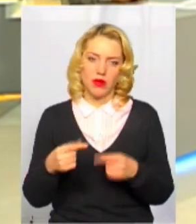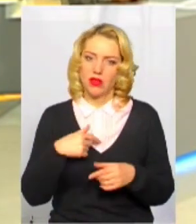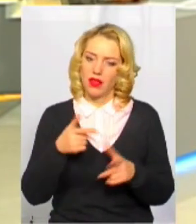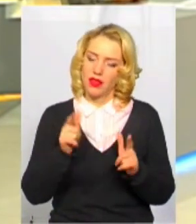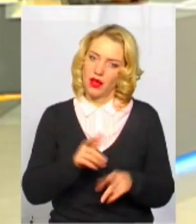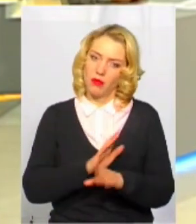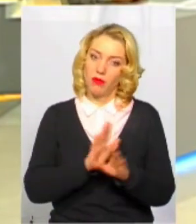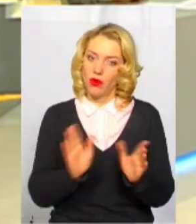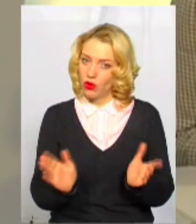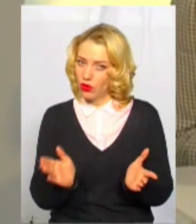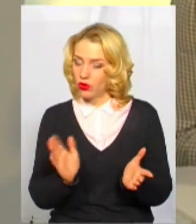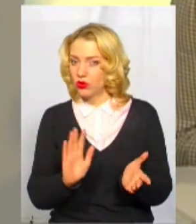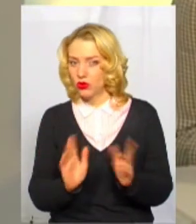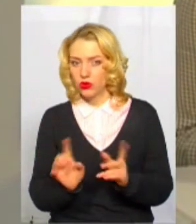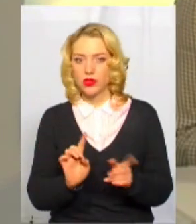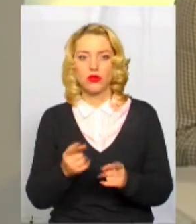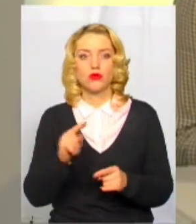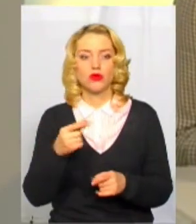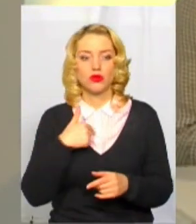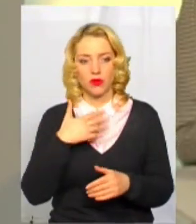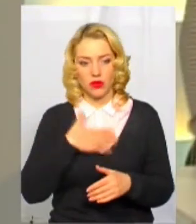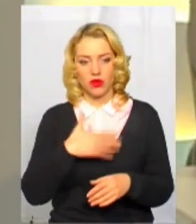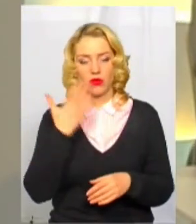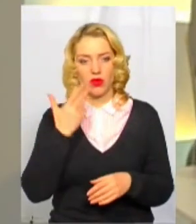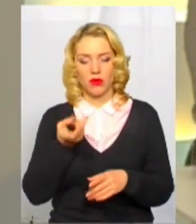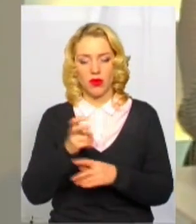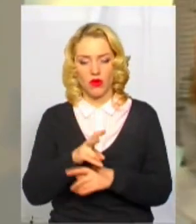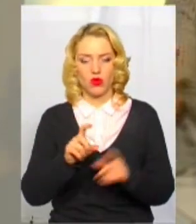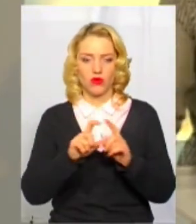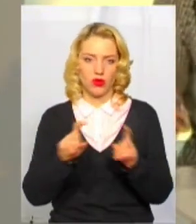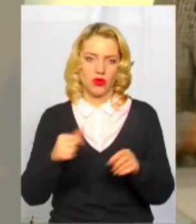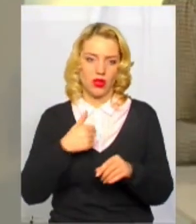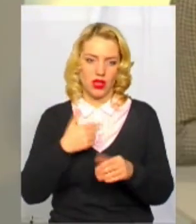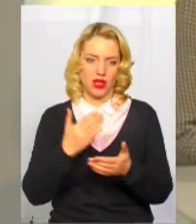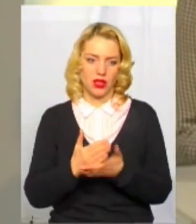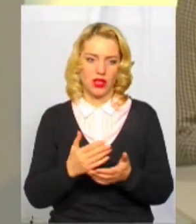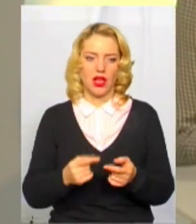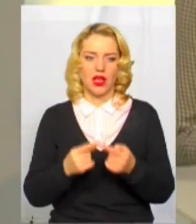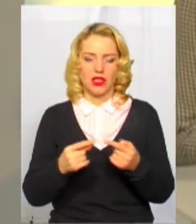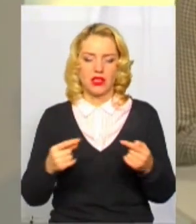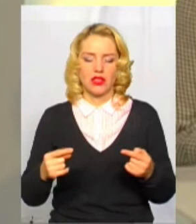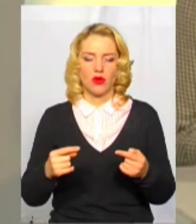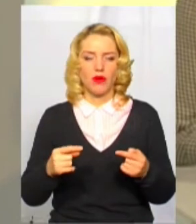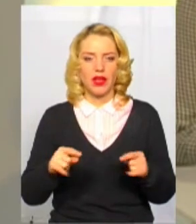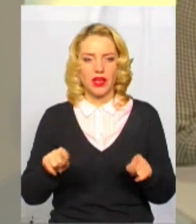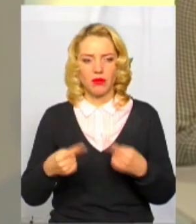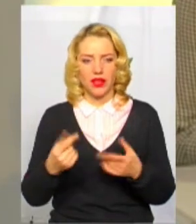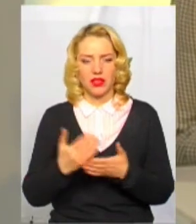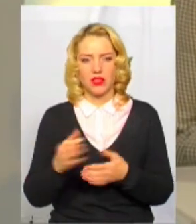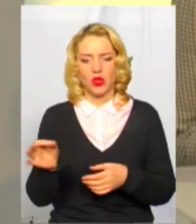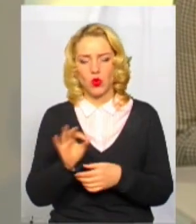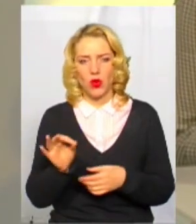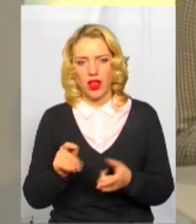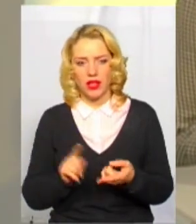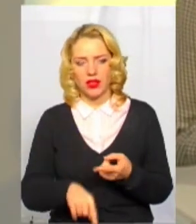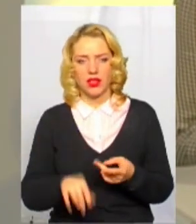можу погодитися. Мені приємно, коли я заходжу в будь-яку установу, і в нас стоїть певна кількість засобів реабілітації. Сьогодні це є і туалети,